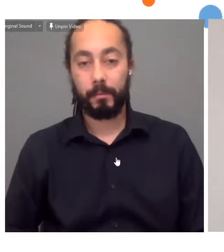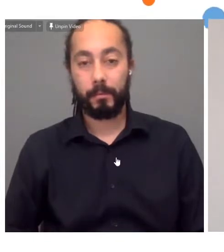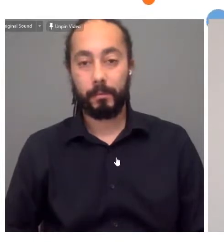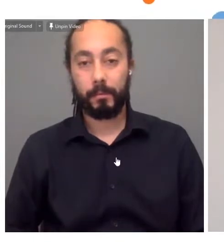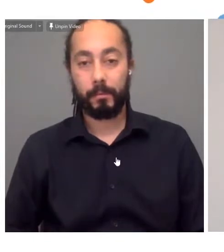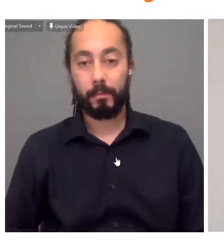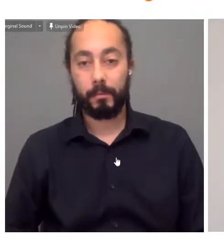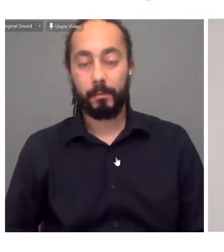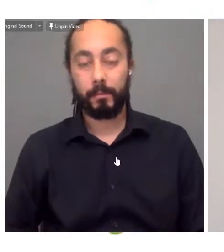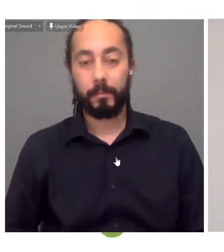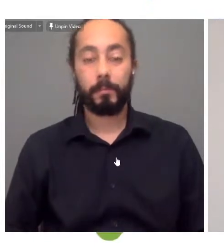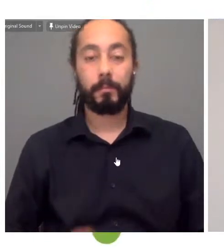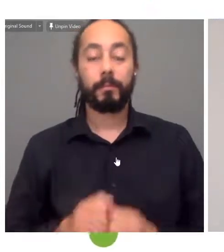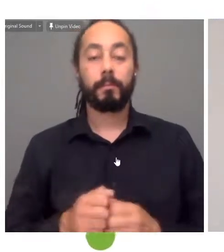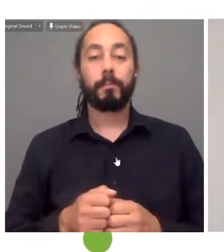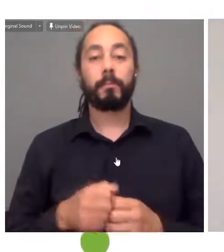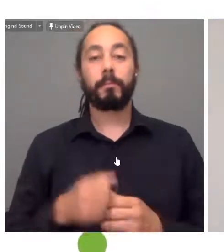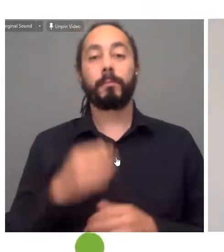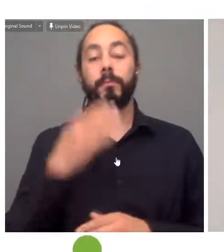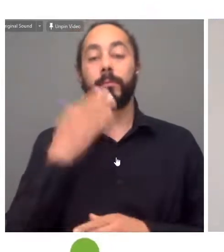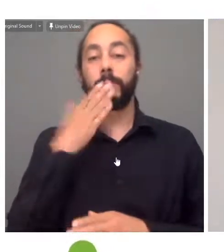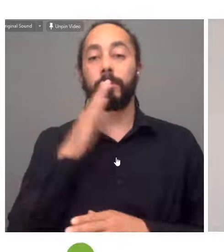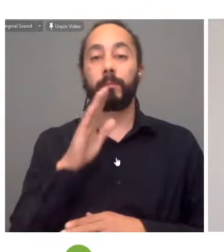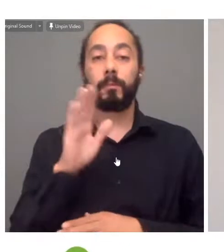Permettez-moi d'entrée de jeu de vous